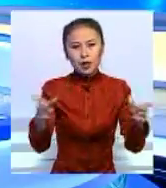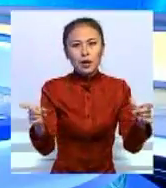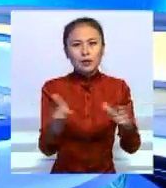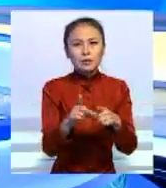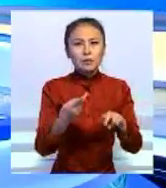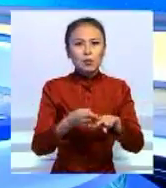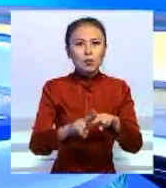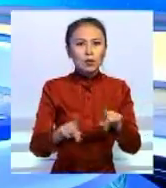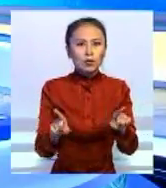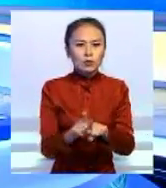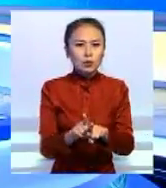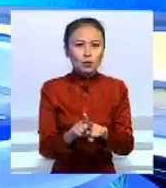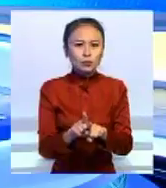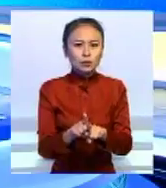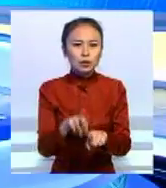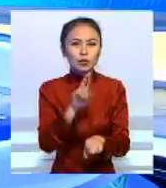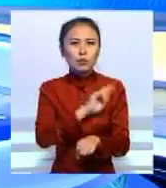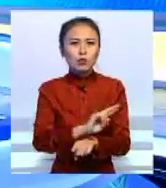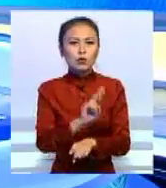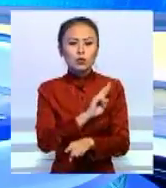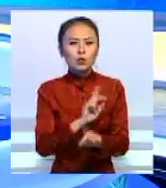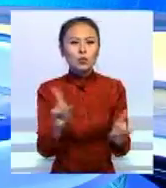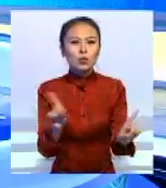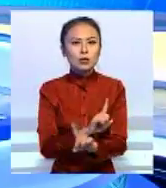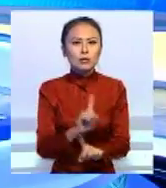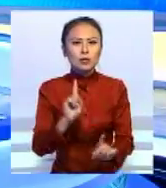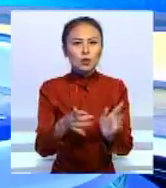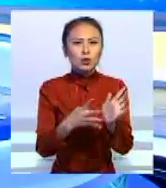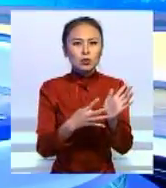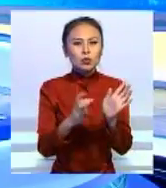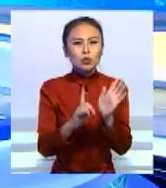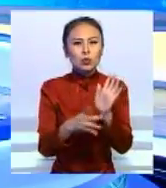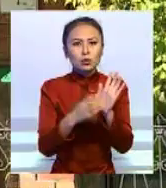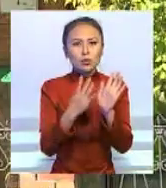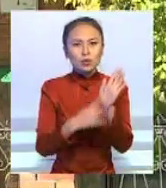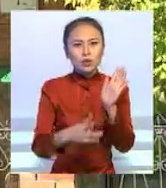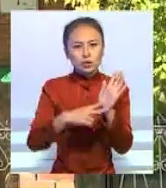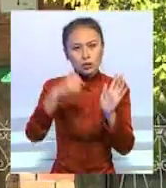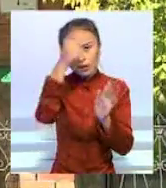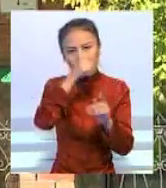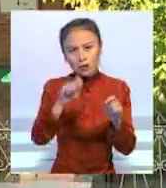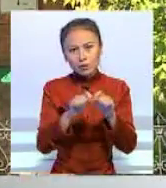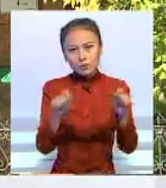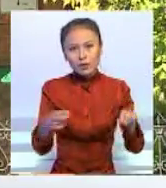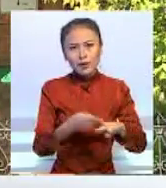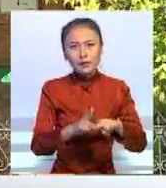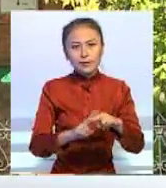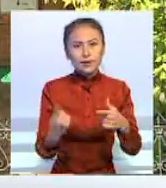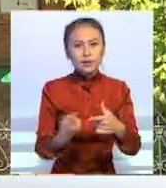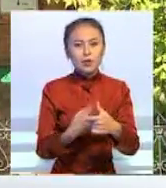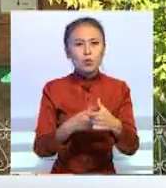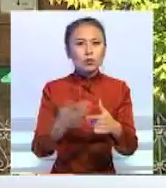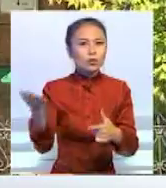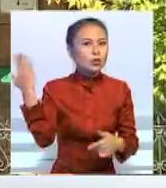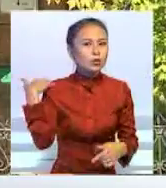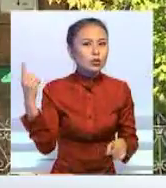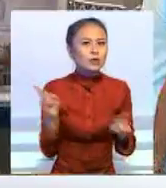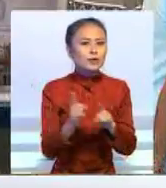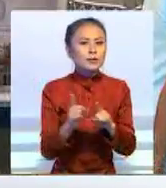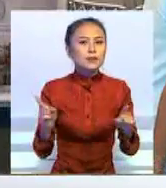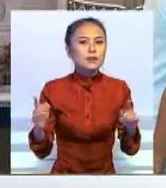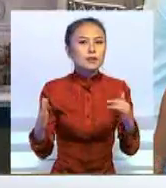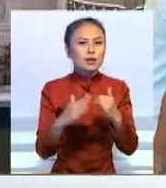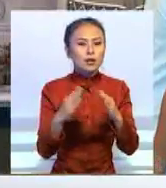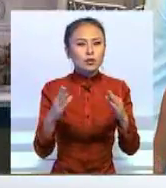және әдеби мемориалды қорық музейінің бөлімі ретінде 1997 жылы ашылған. Данышпан ақын кезінде осы үйді